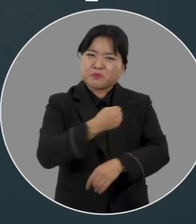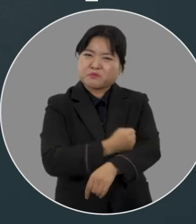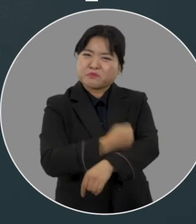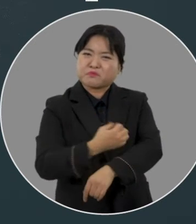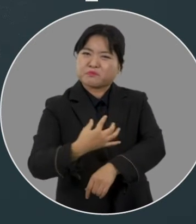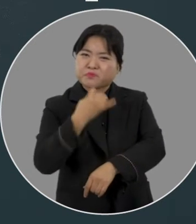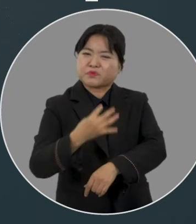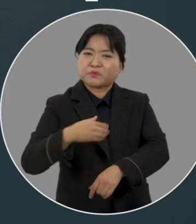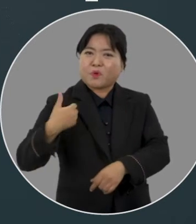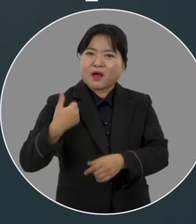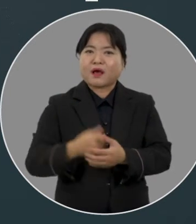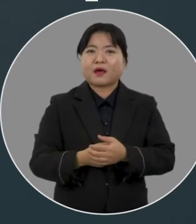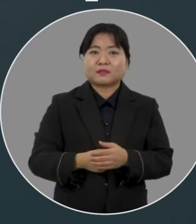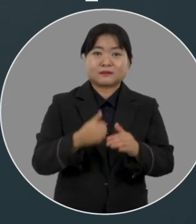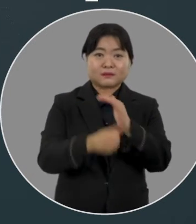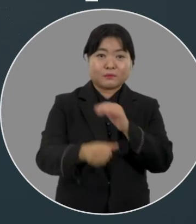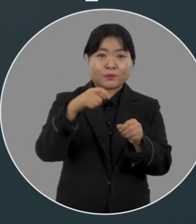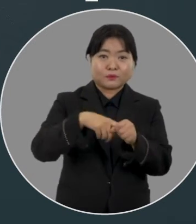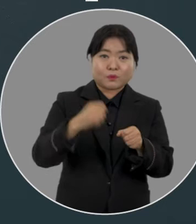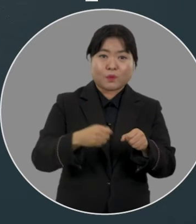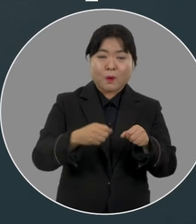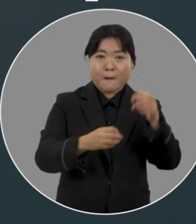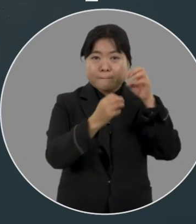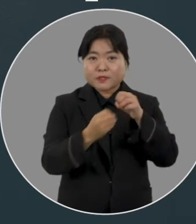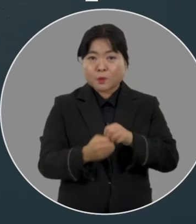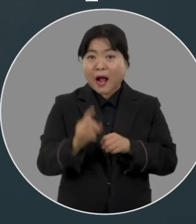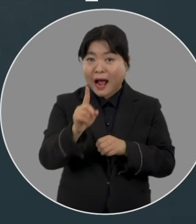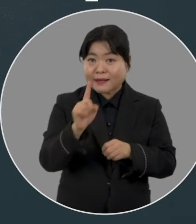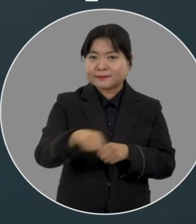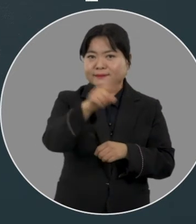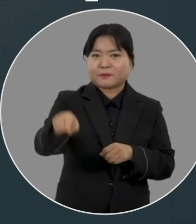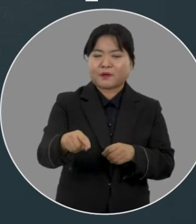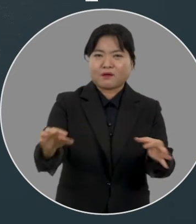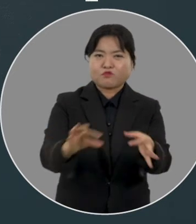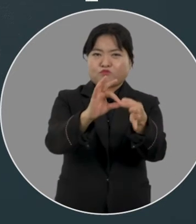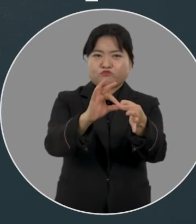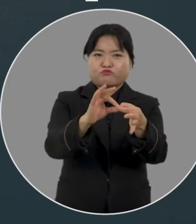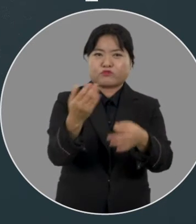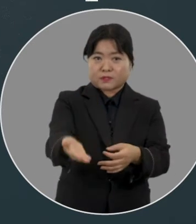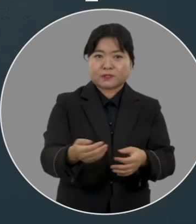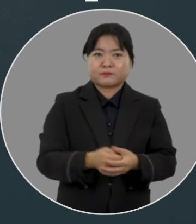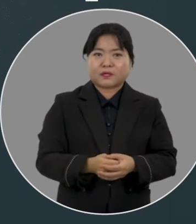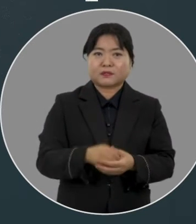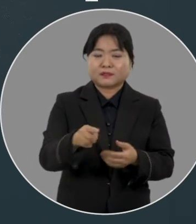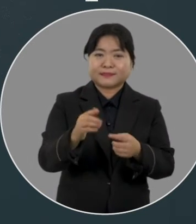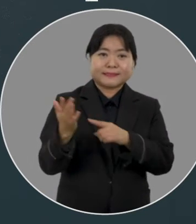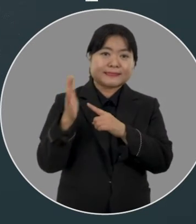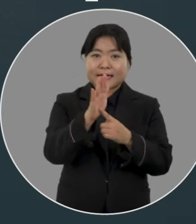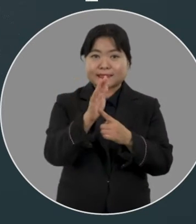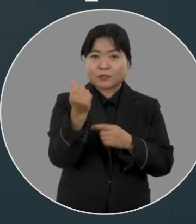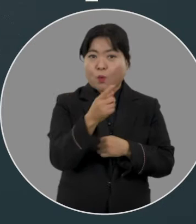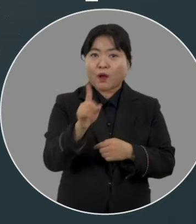하는 식으로 가장 대표적인 민속 하나를 그 사람들과 결부를 시킵니다. 이걸